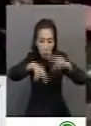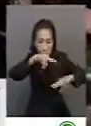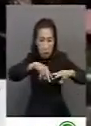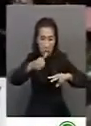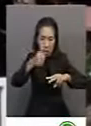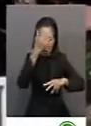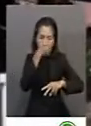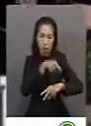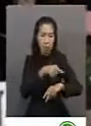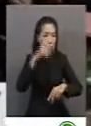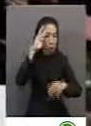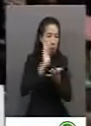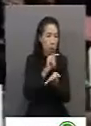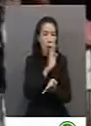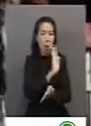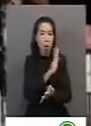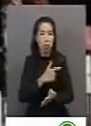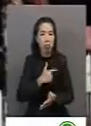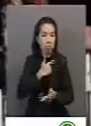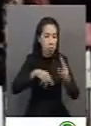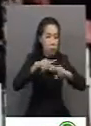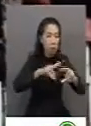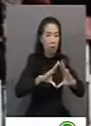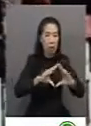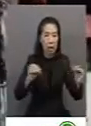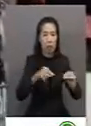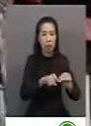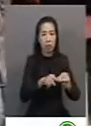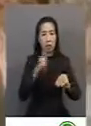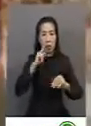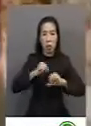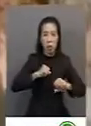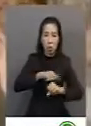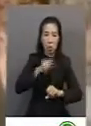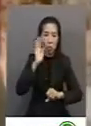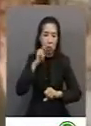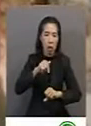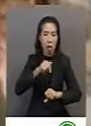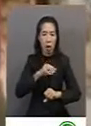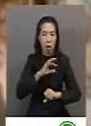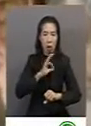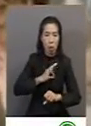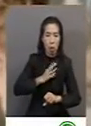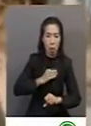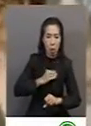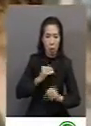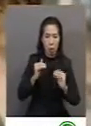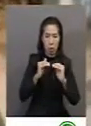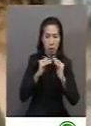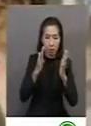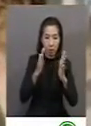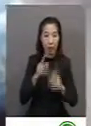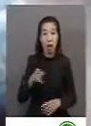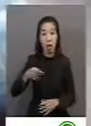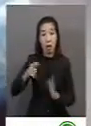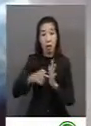ากพบว่าการดำเนินคดีไม่มีความคืบหน้าเท่าที่ควรทำให้ผู้เสียหายหวั่นเกรงว่าจะไม่ได้รับความเป็นธรรมค่ะคุณบุญยฤทธิ์ยังเปิด